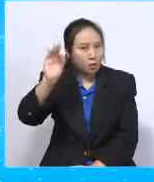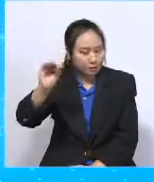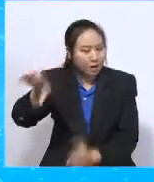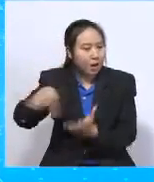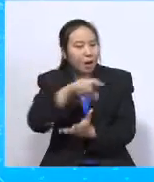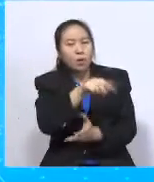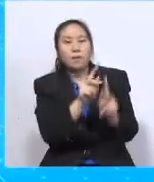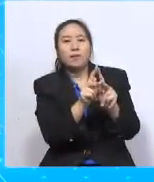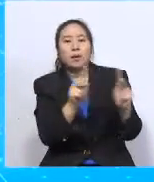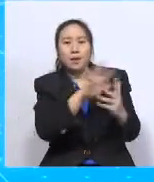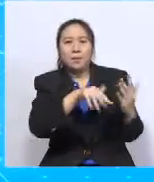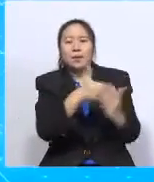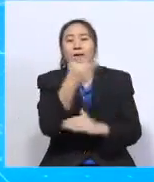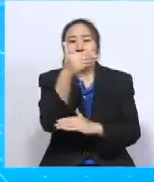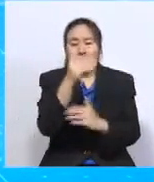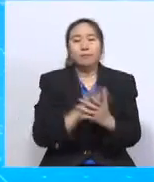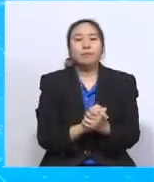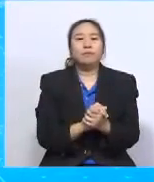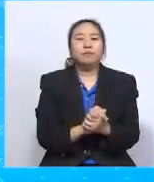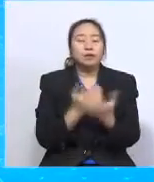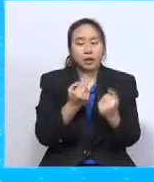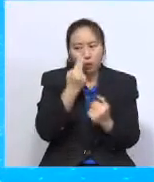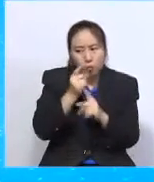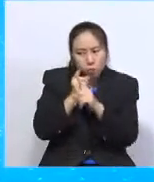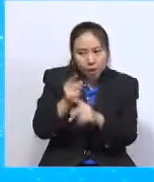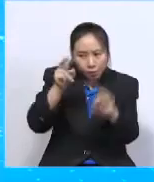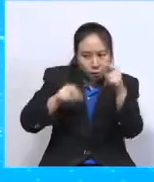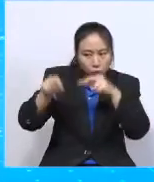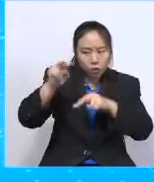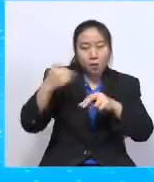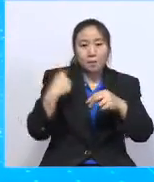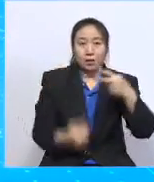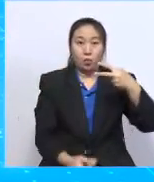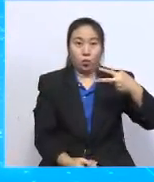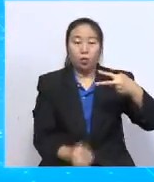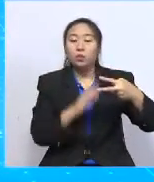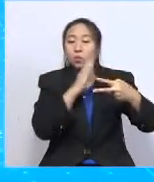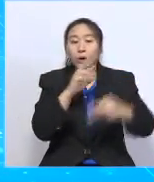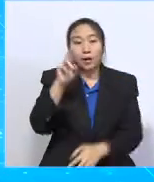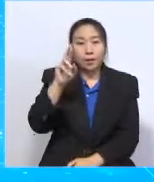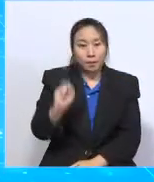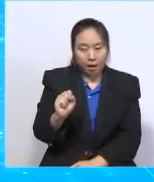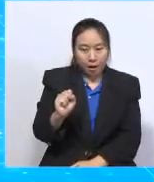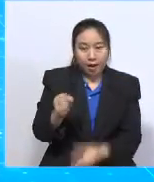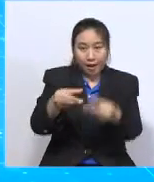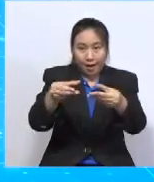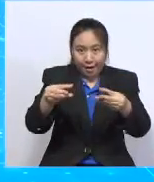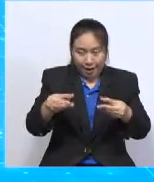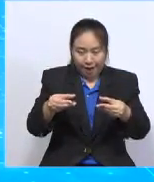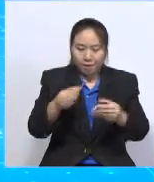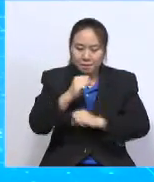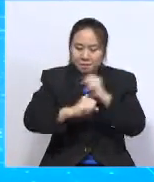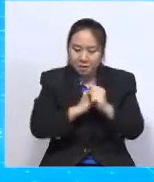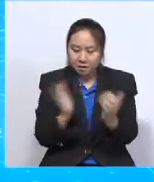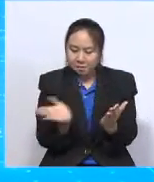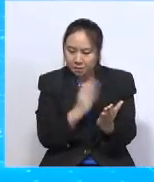การยุทธศาสตร์ชาตินะคะส่วนการติดตามตรวจสอบเนี่ยก็มี2ส่วนก็คือหากรัฐสภาตรวจสอบรายงานประจำปีแล้วพบว่